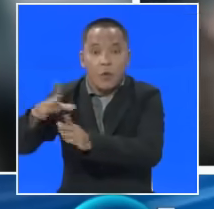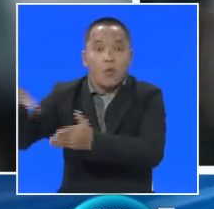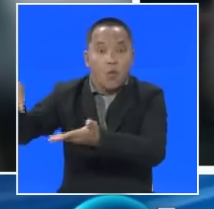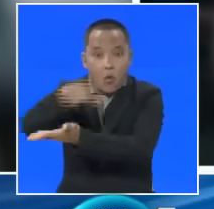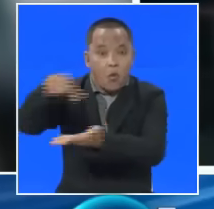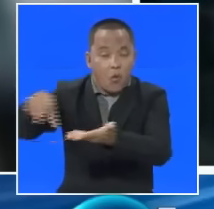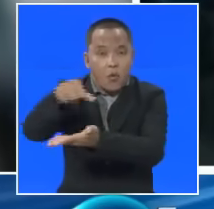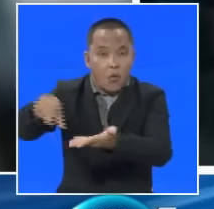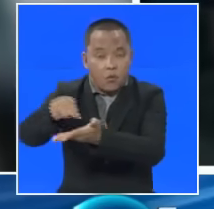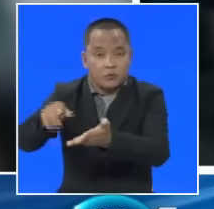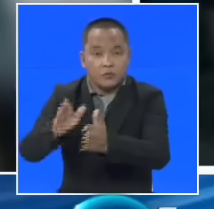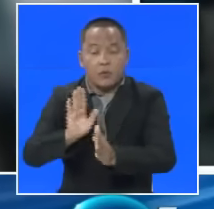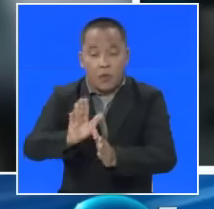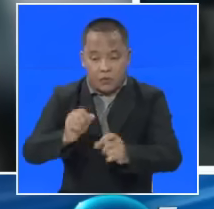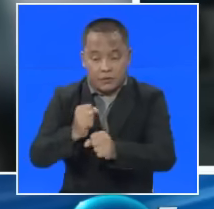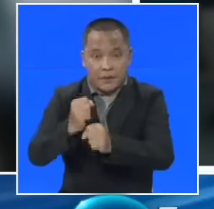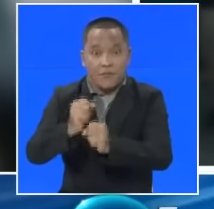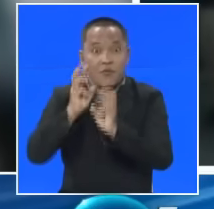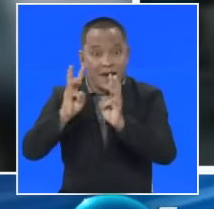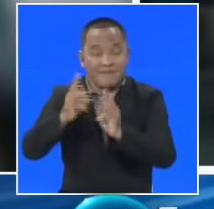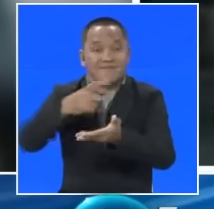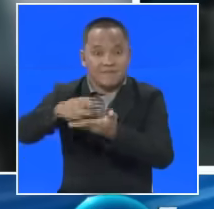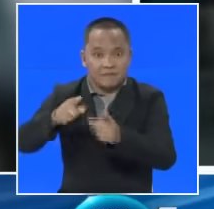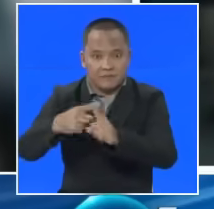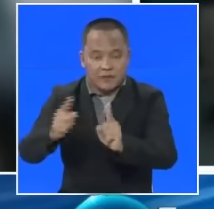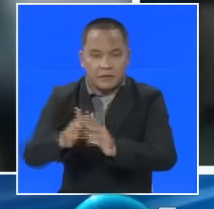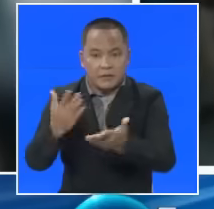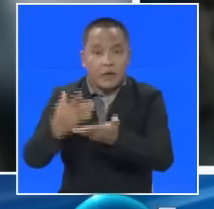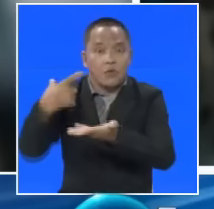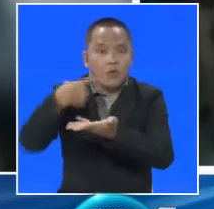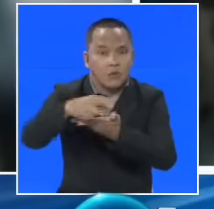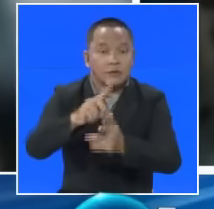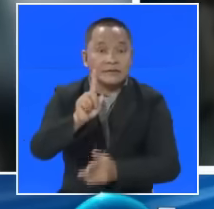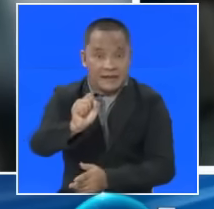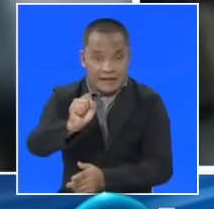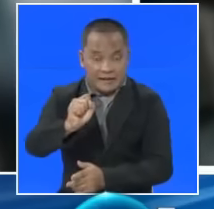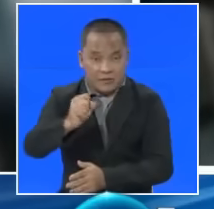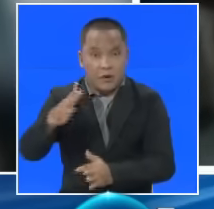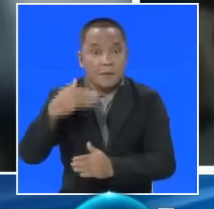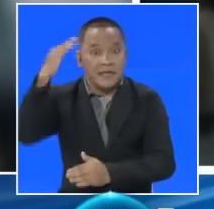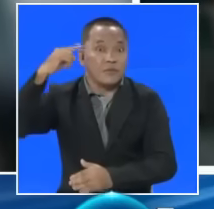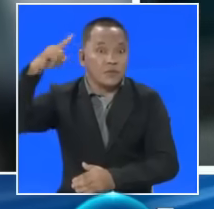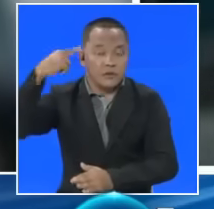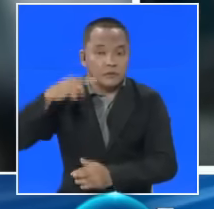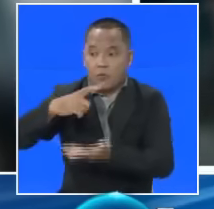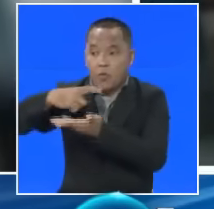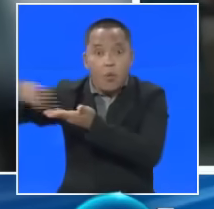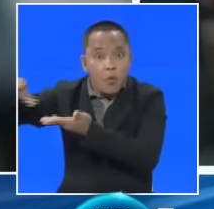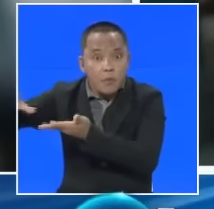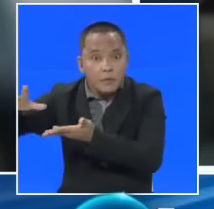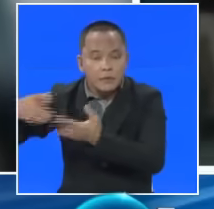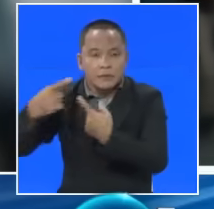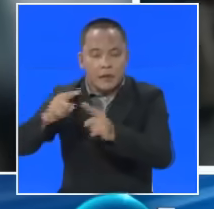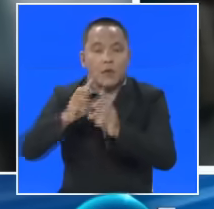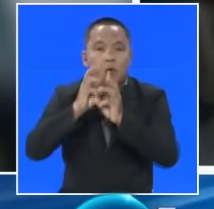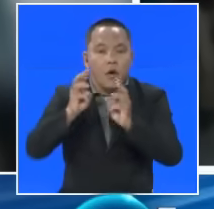อนให้กับตัวของคนที่ทำเว็บนะคะแต่ปรากฏว่ามันมีเงินจำนวนแสนกว่าบาทที่พี่สาวเนี่ยไม่ได้โอนไปให้